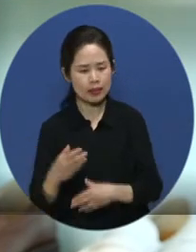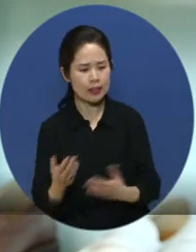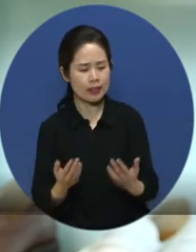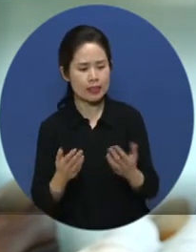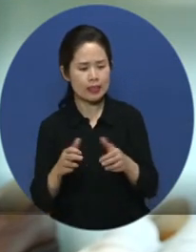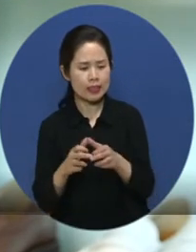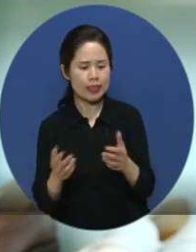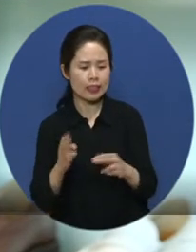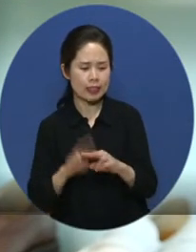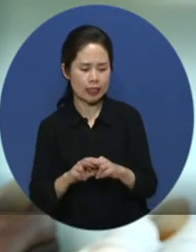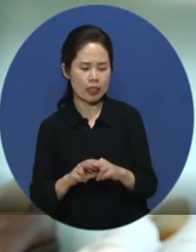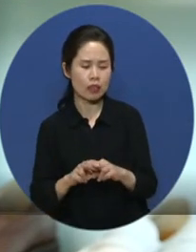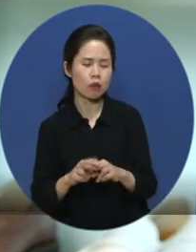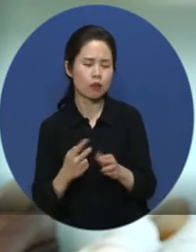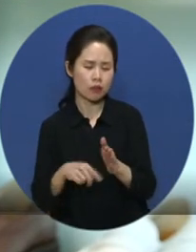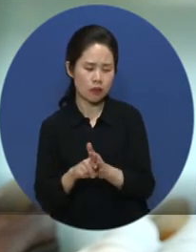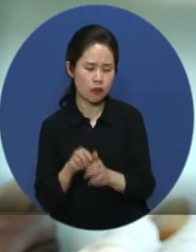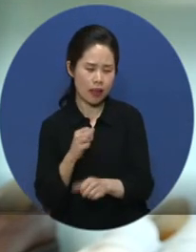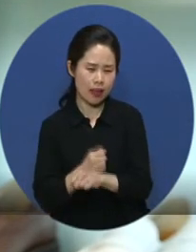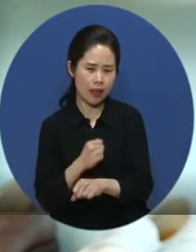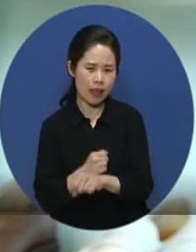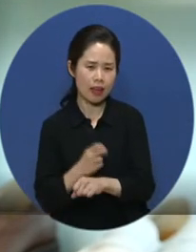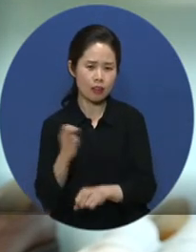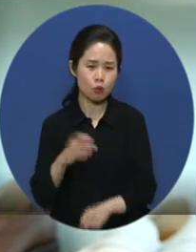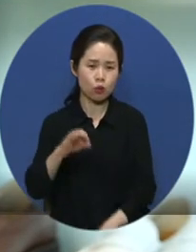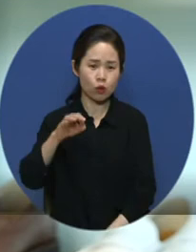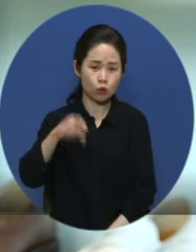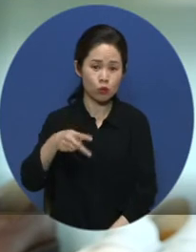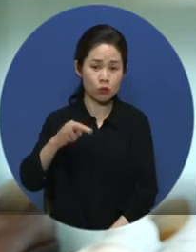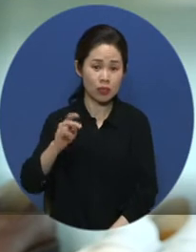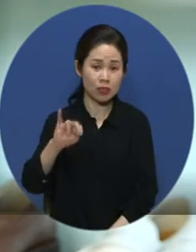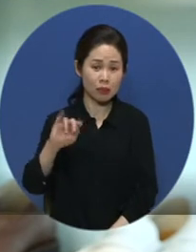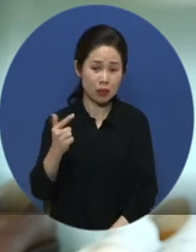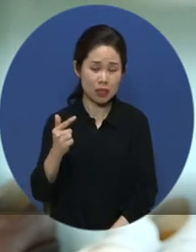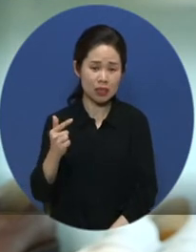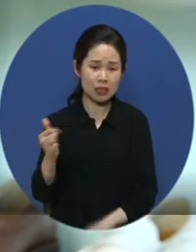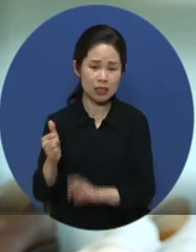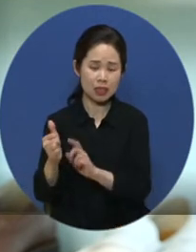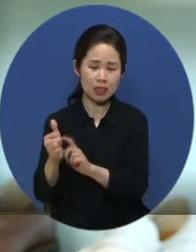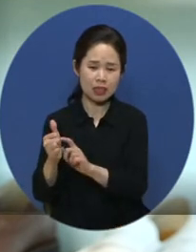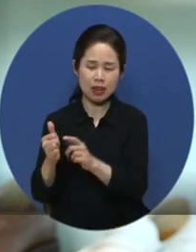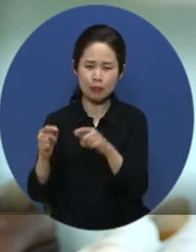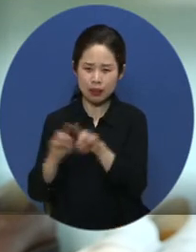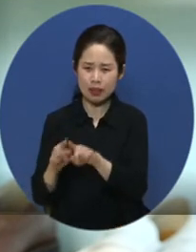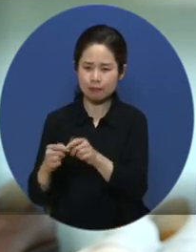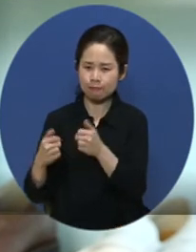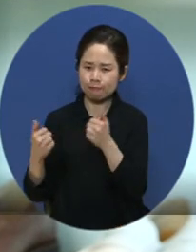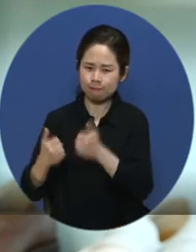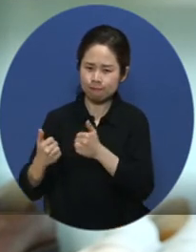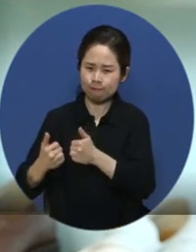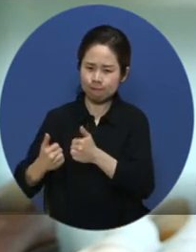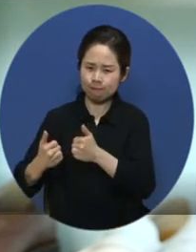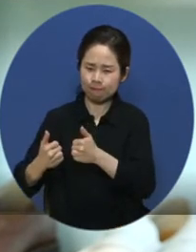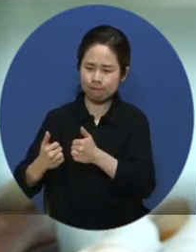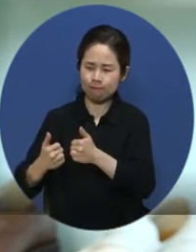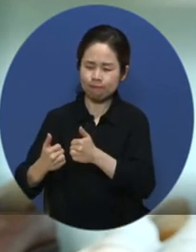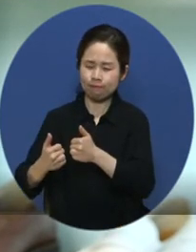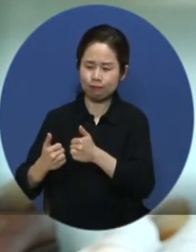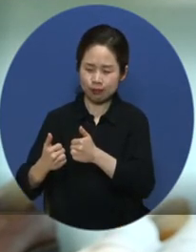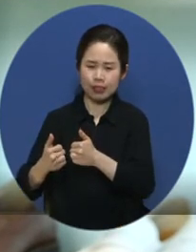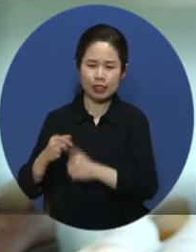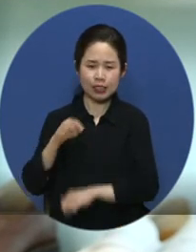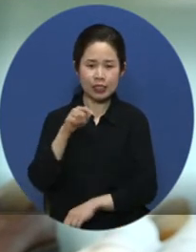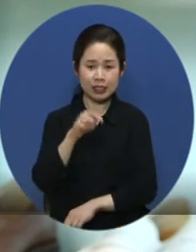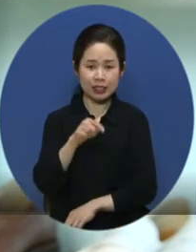그리고 또 우리 유시민 작가님과 같이 논의한 결과 그래도 이 브랜드를 잘 살리면